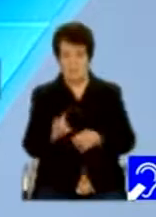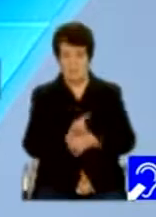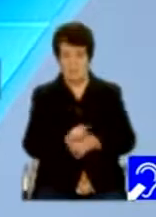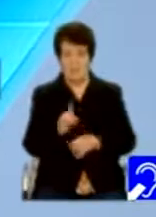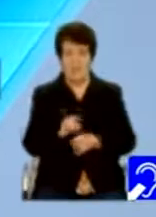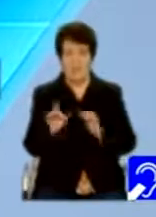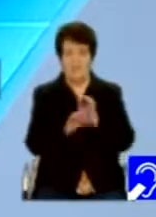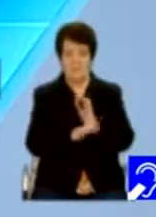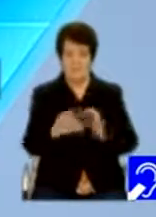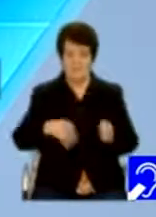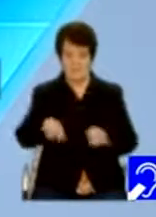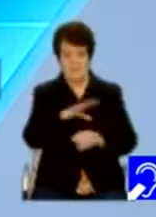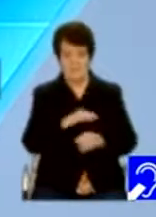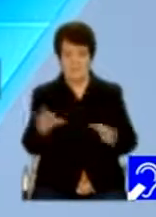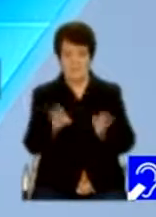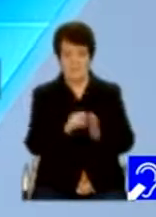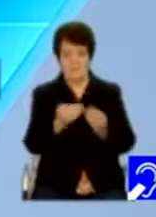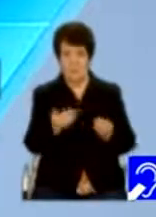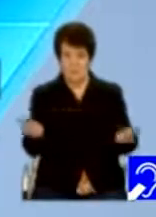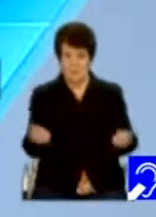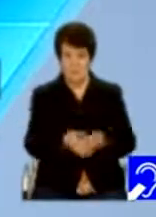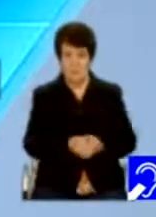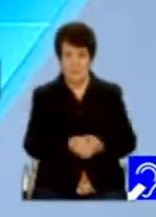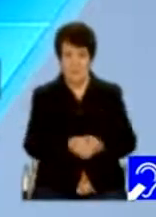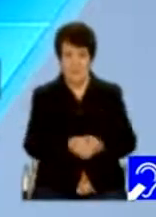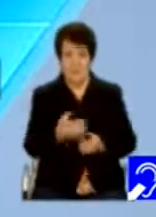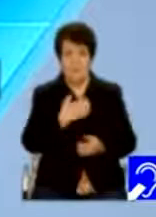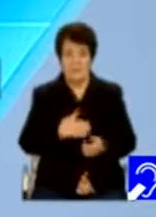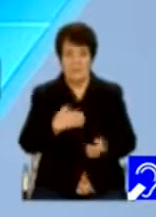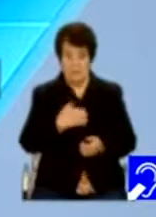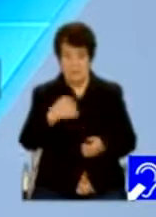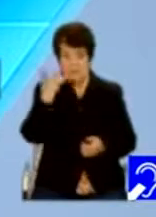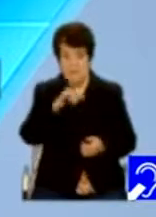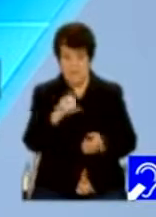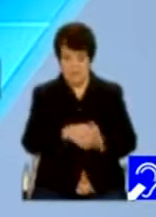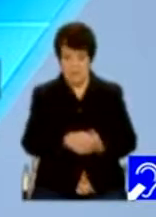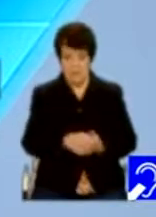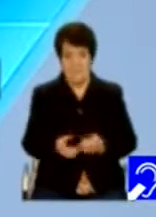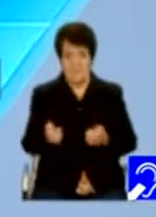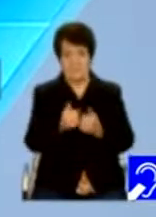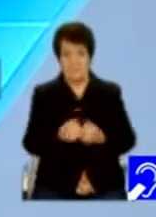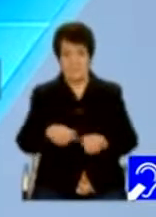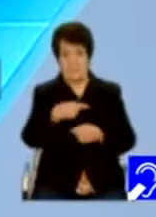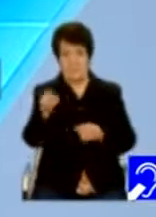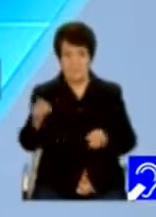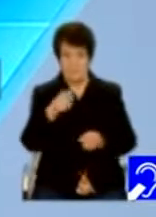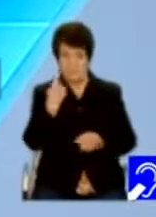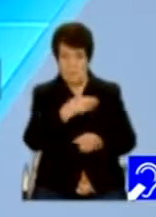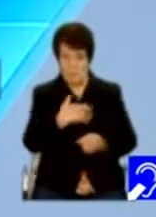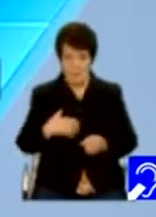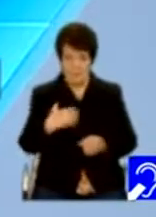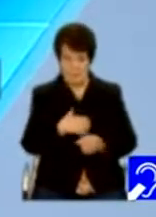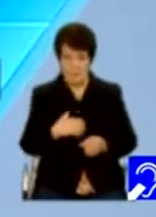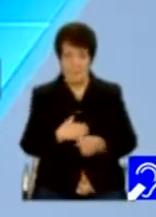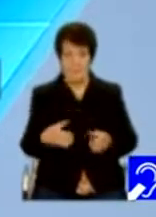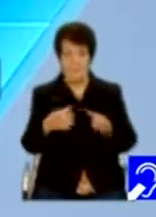ne-a sărăcit pe noi toți împreună cu dumneavoastră. Primăria municipiului Bălți și de rând cu toate primăriile unde primarii de